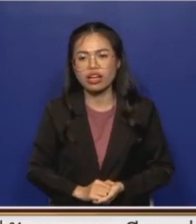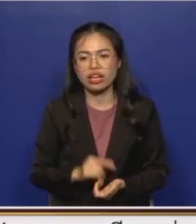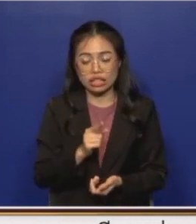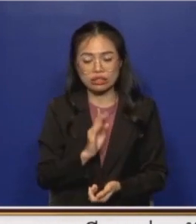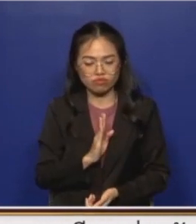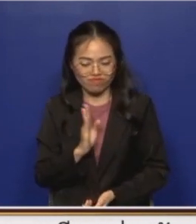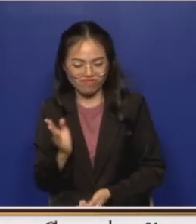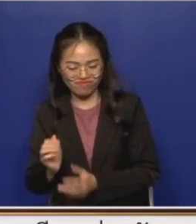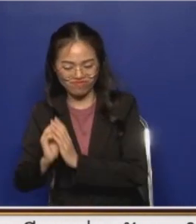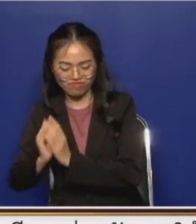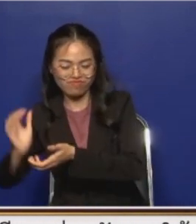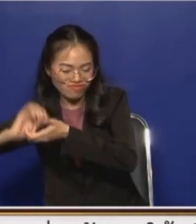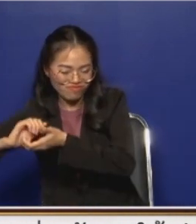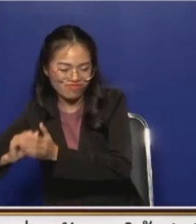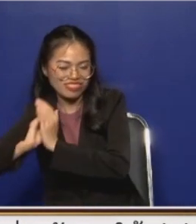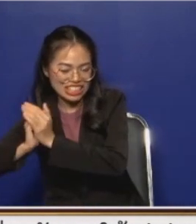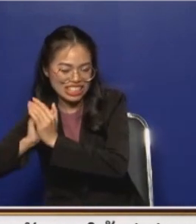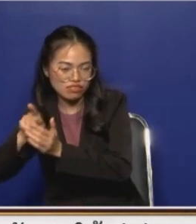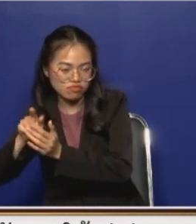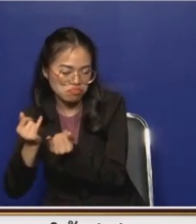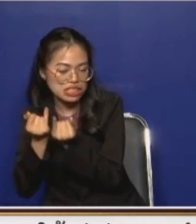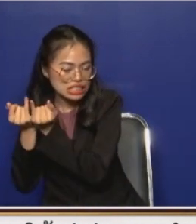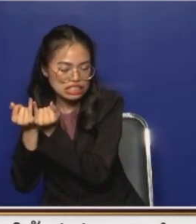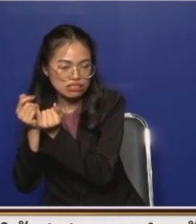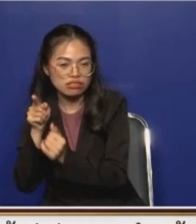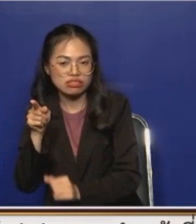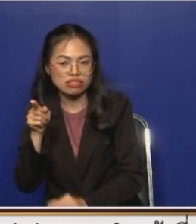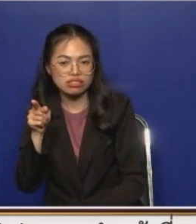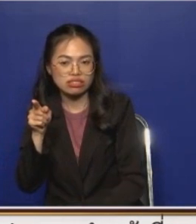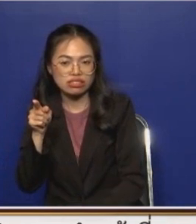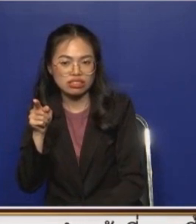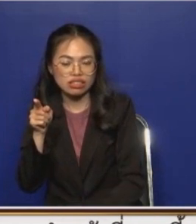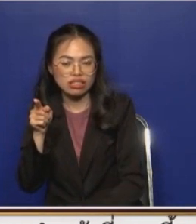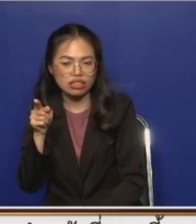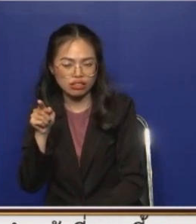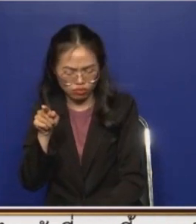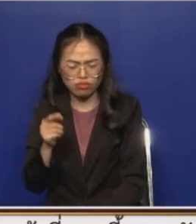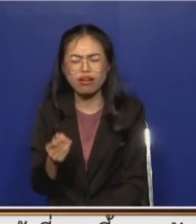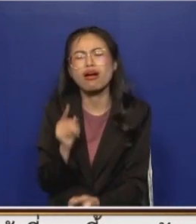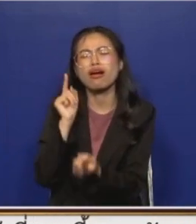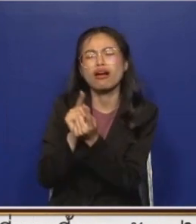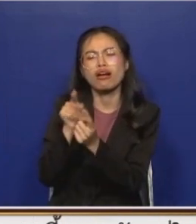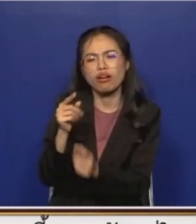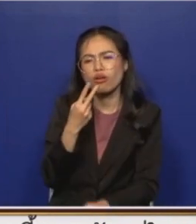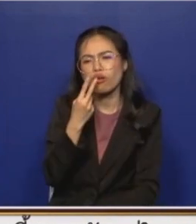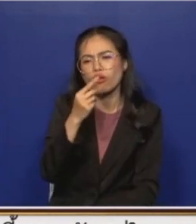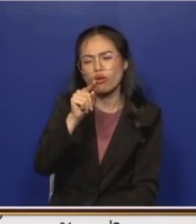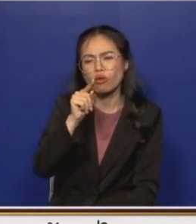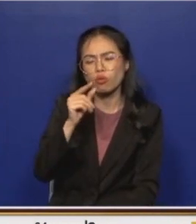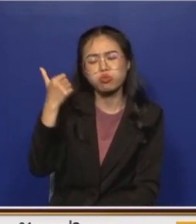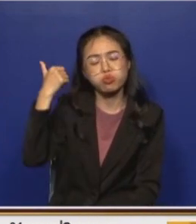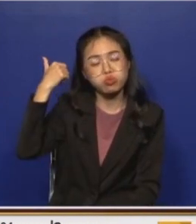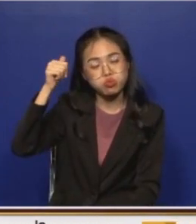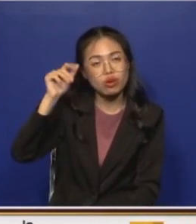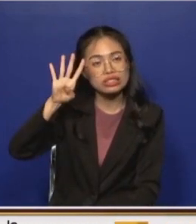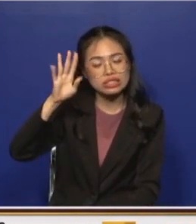าหลายอย่างผมไม่ต้องอธิบายผมเห็นมา 3-4 วันเนี่ยพูดกันมาชัดเจนแล้วคราวนี้มาเรื่อง